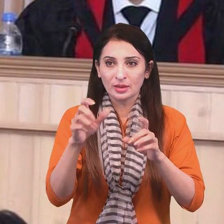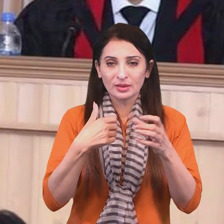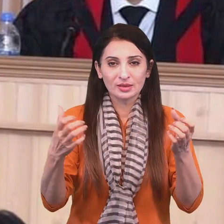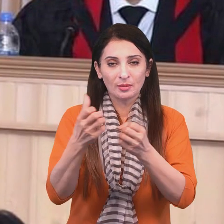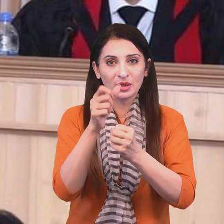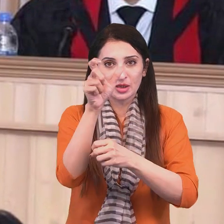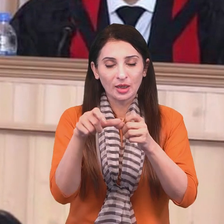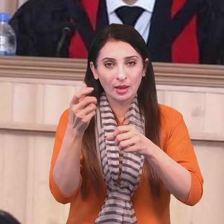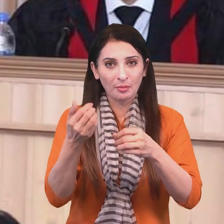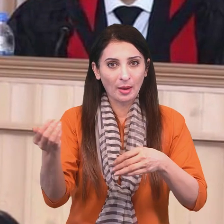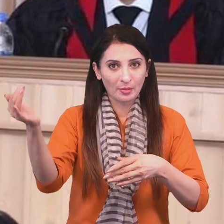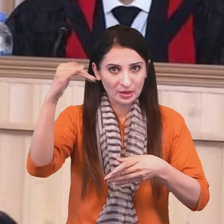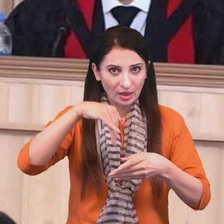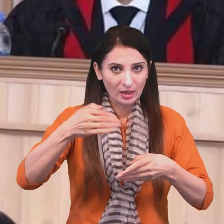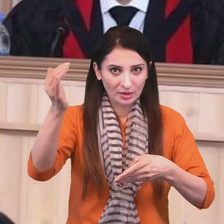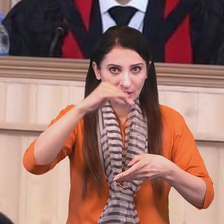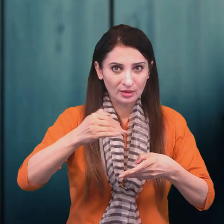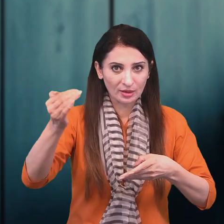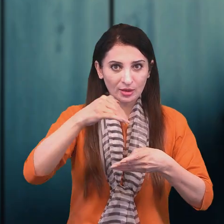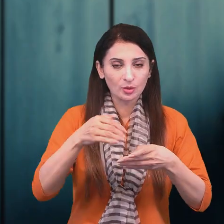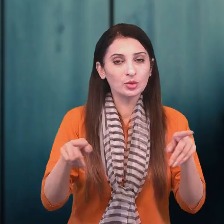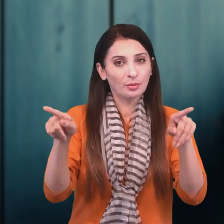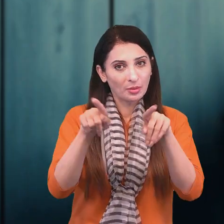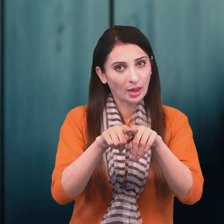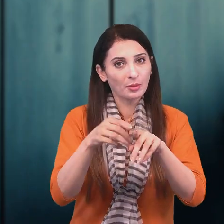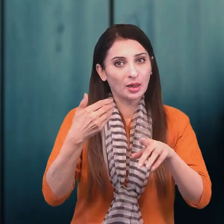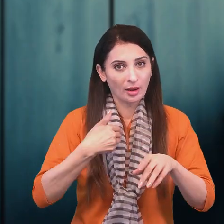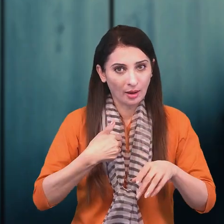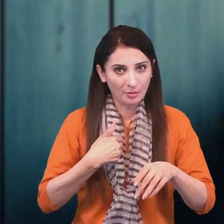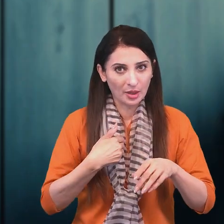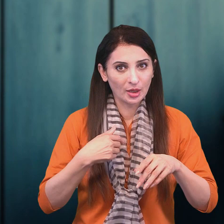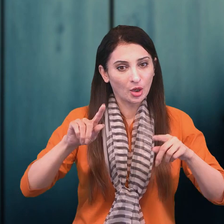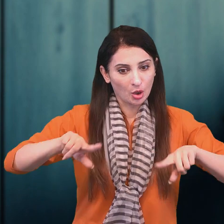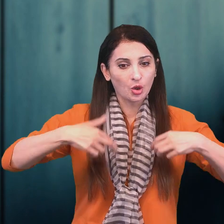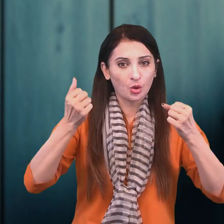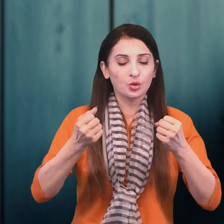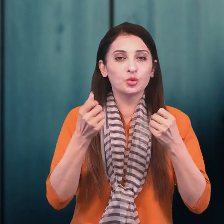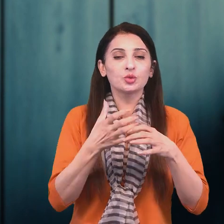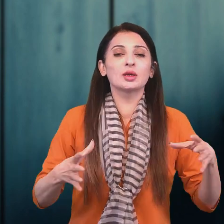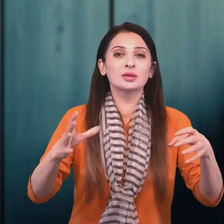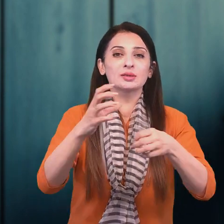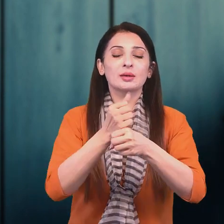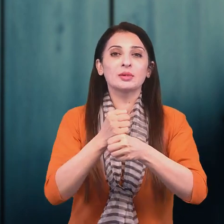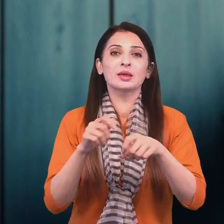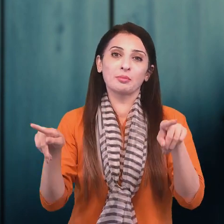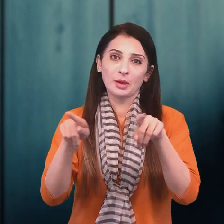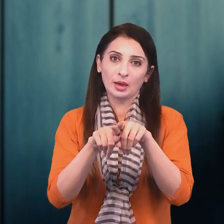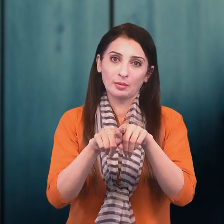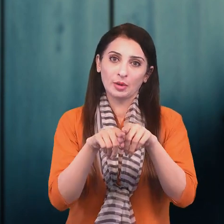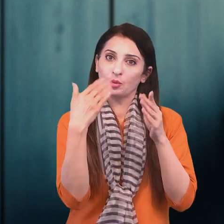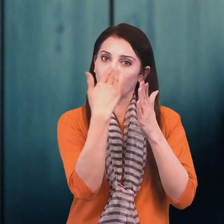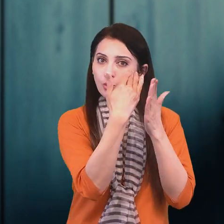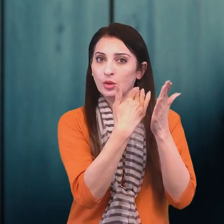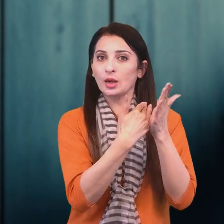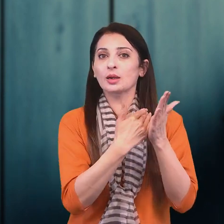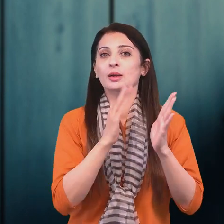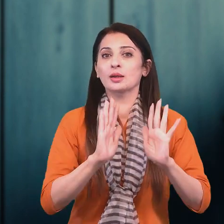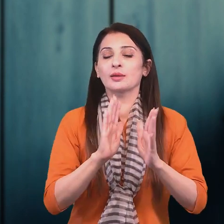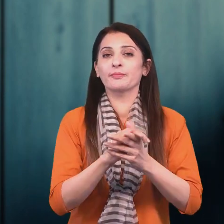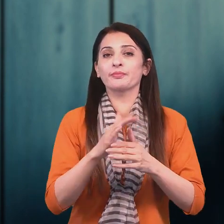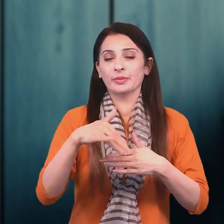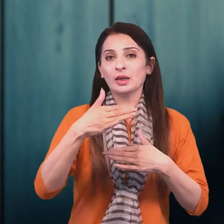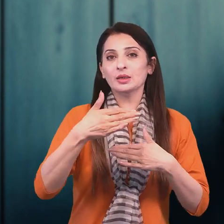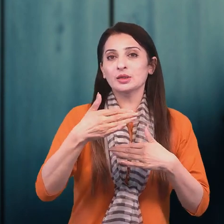हम उसी तर्ज पर यूथ जनरल असम्बली का फॉर्मेट तय करें। और हमने फिर ना सिर्फ वो तय किया, बल्कि आगे चल के